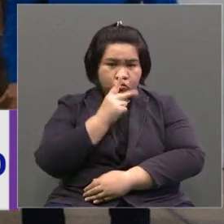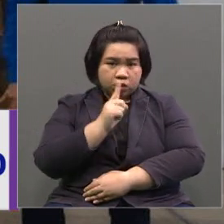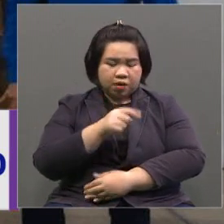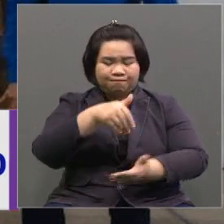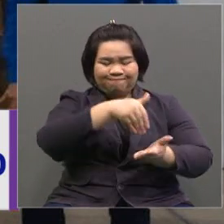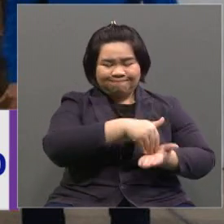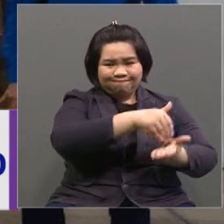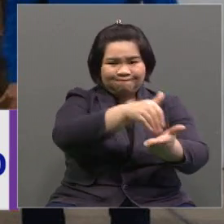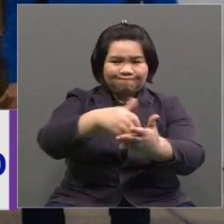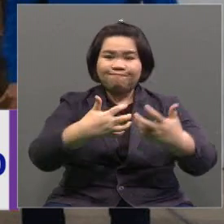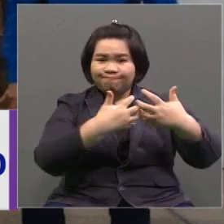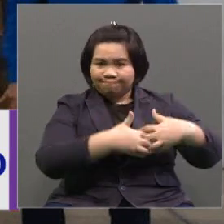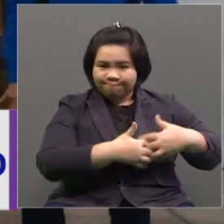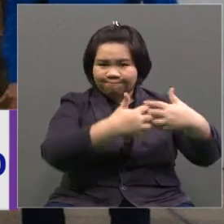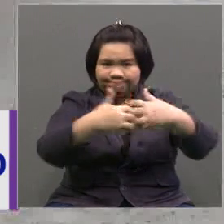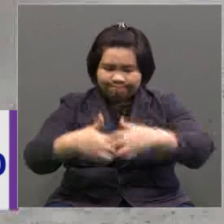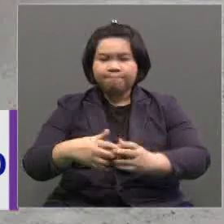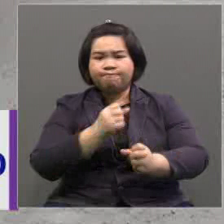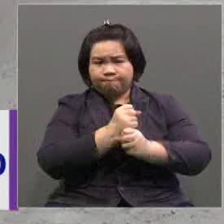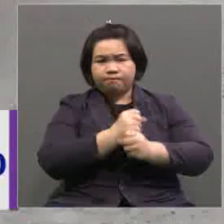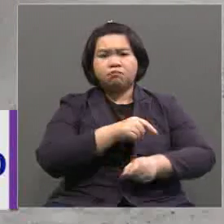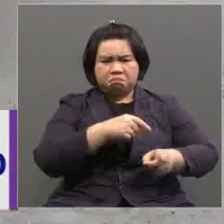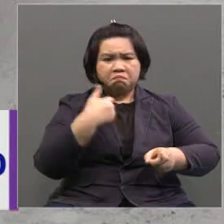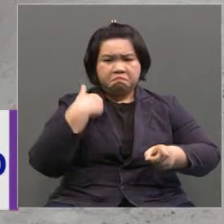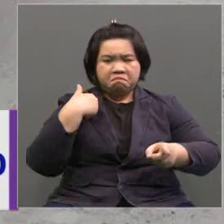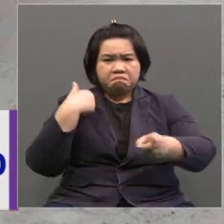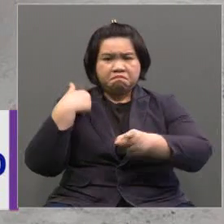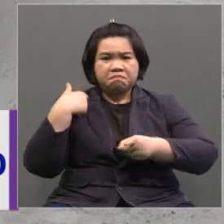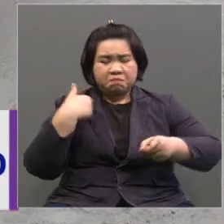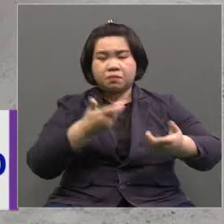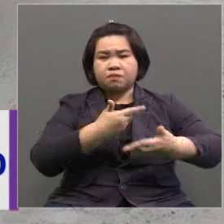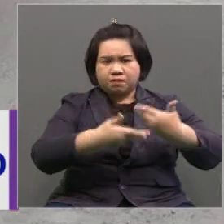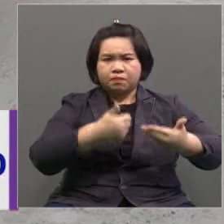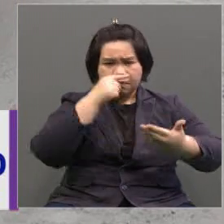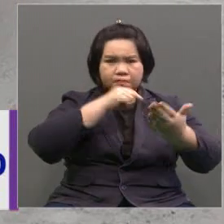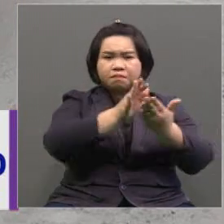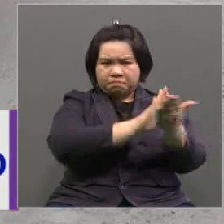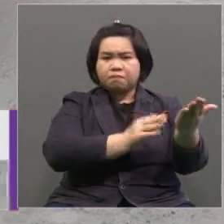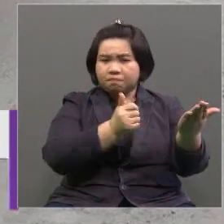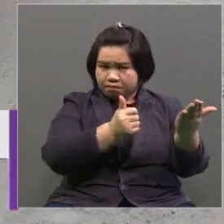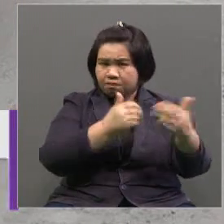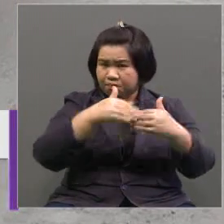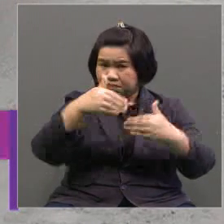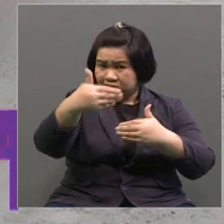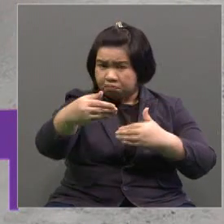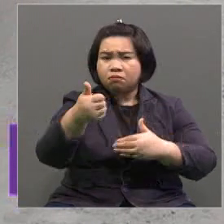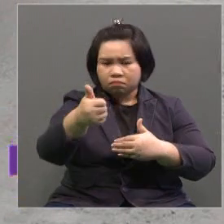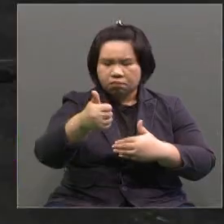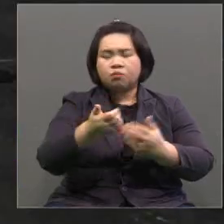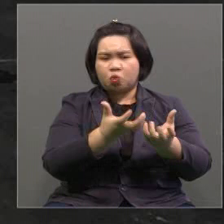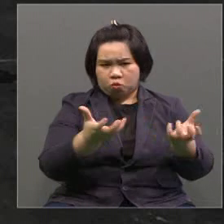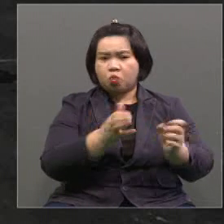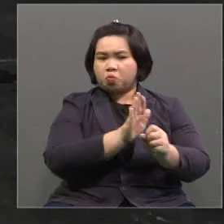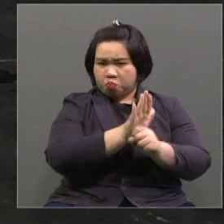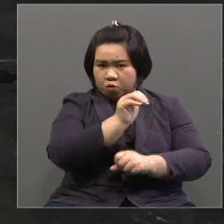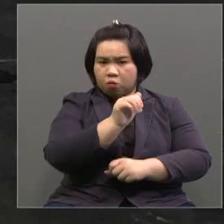ตน้ำตาลทรายก็พบว่ายังมีปริมาณน้ำตาลทรายเพียงพอต่อการจำหน่ายในประเทศจนถึงฤดูการผลิตหน้าเลยนะคะโด